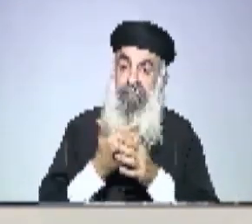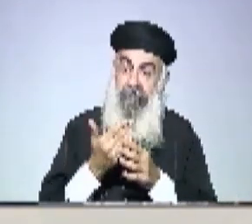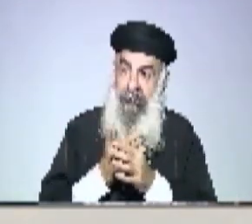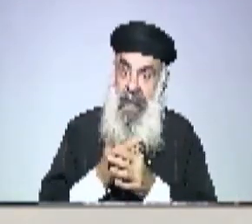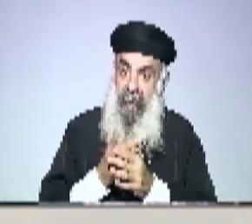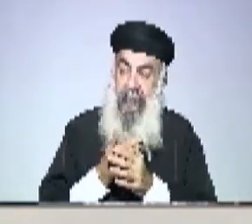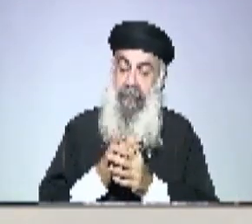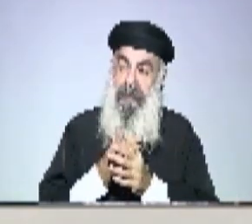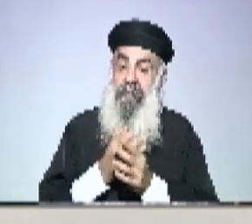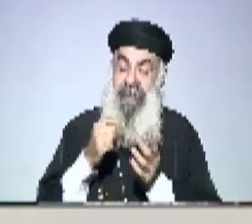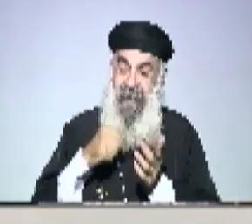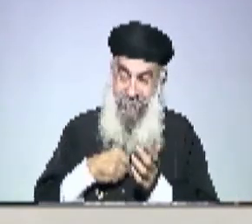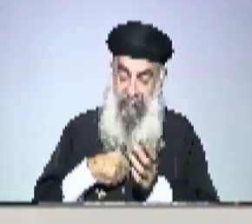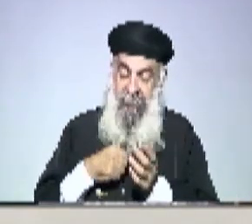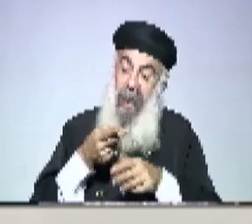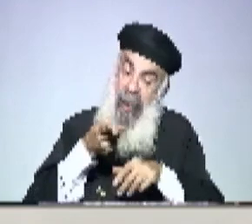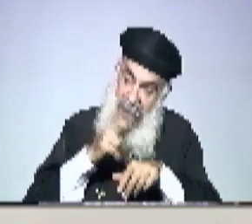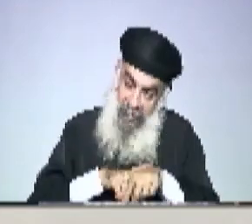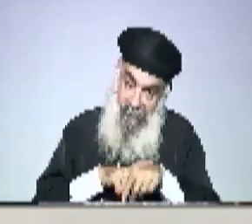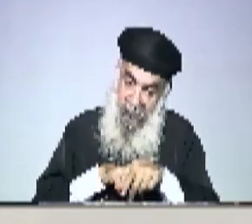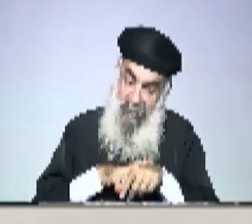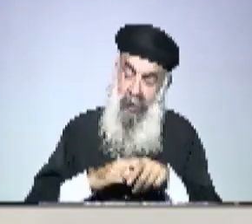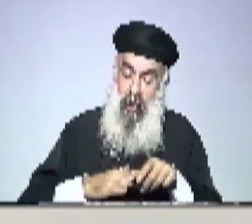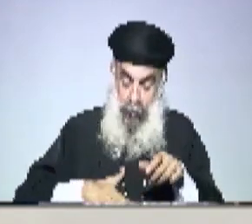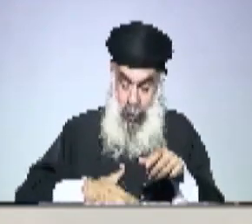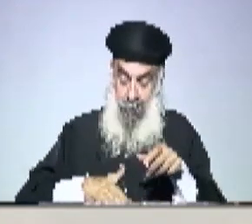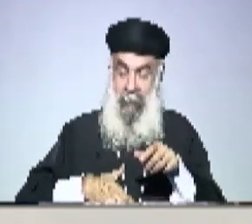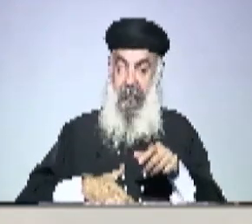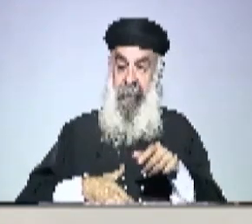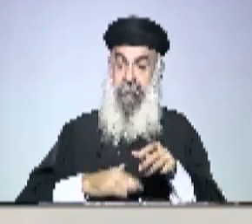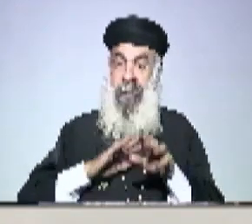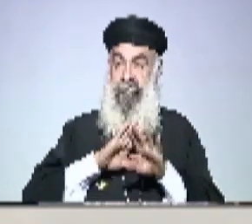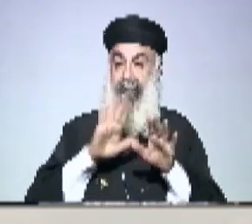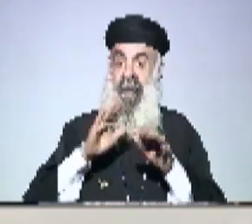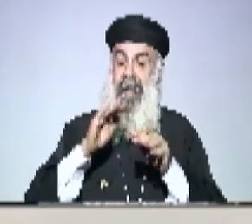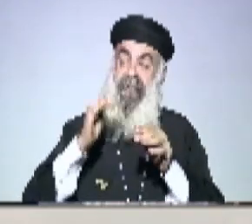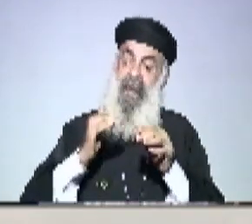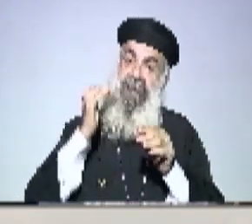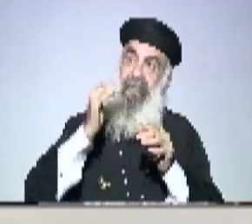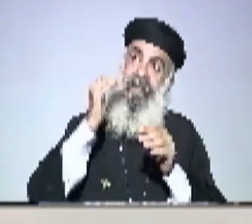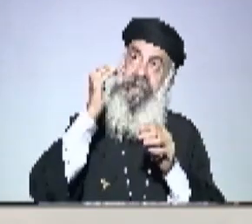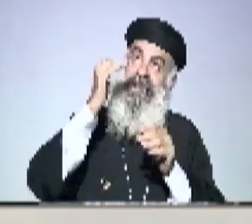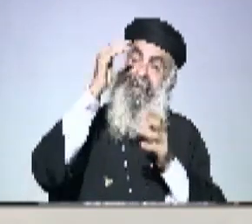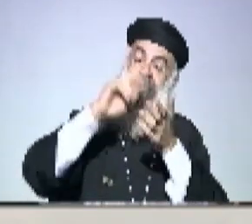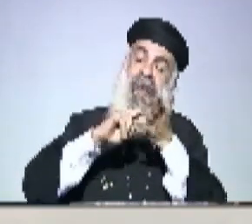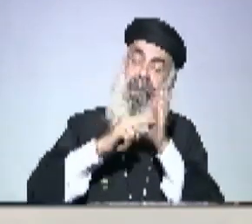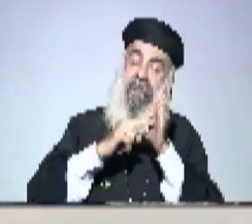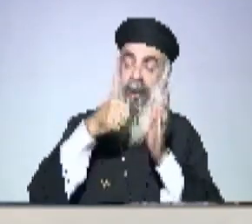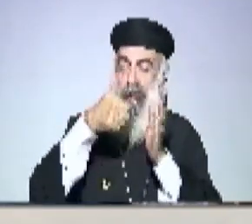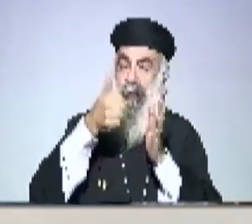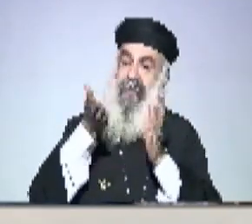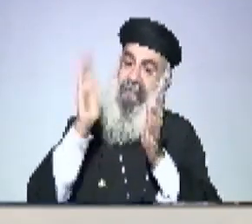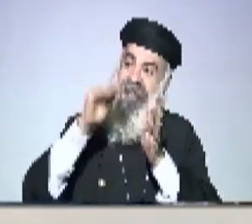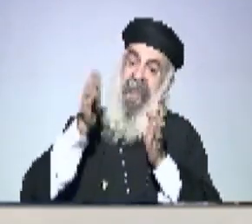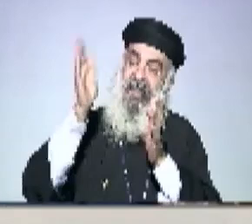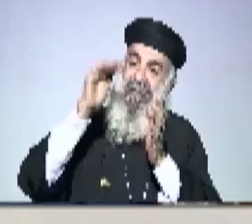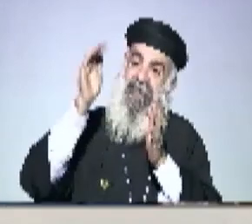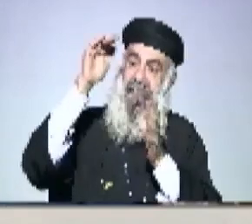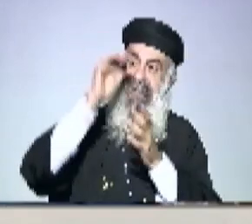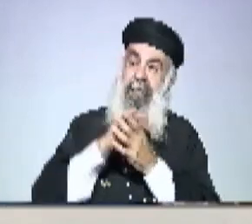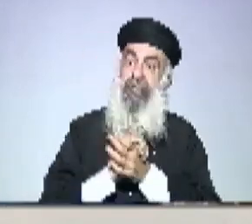يكون نحن ايضا لنا الكفاف في كل شيء كل حين نزداد في كل عمل